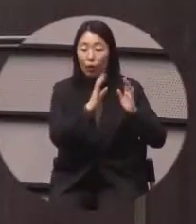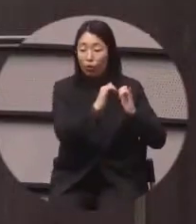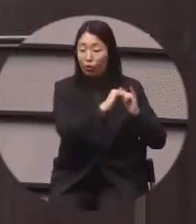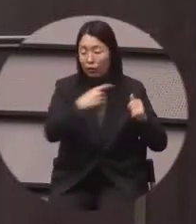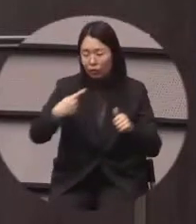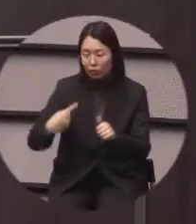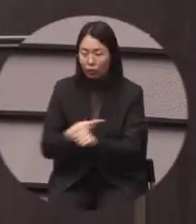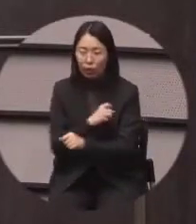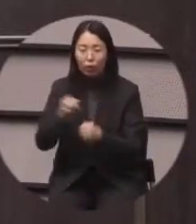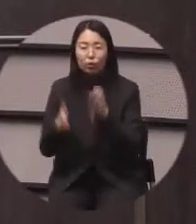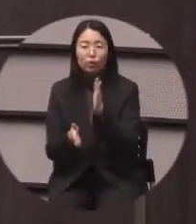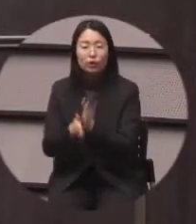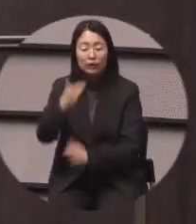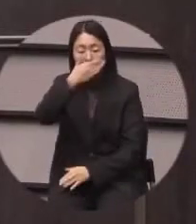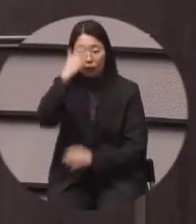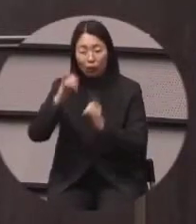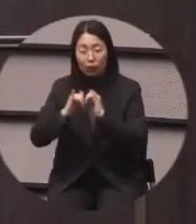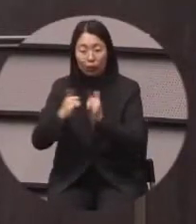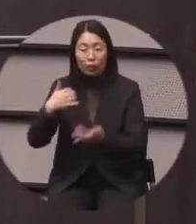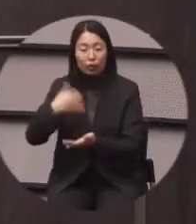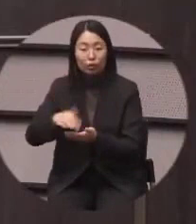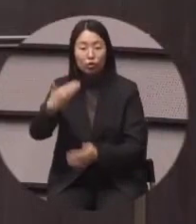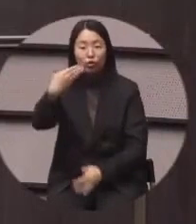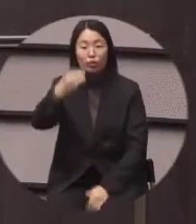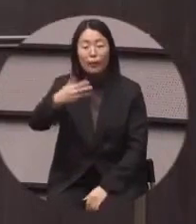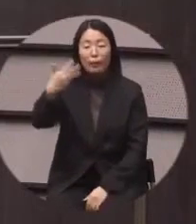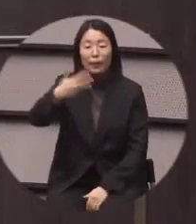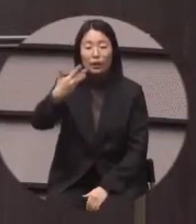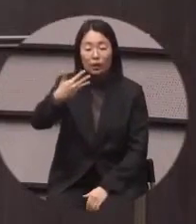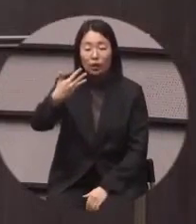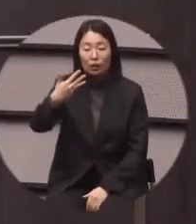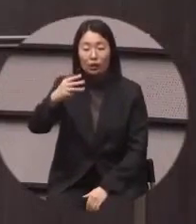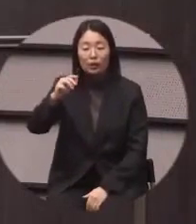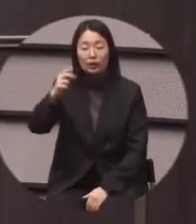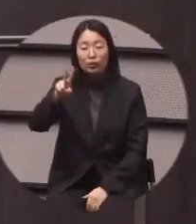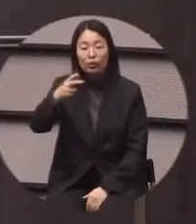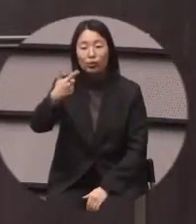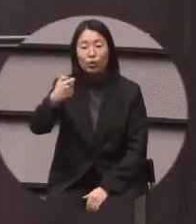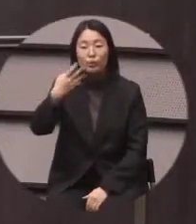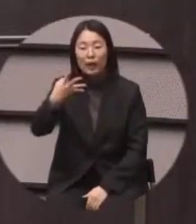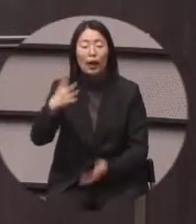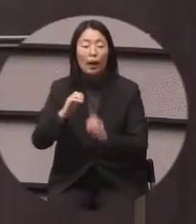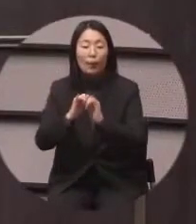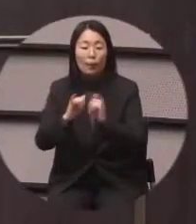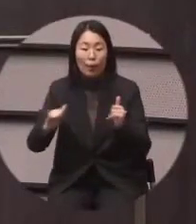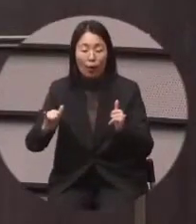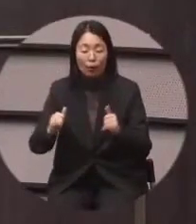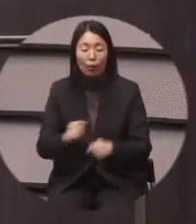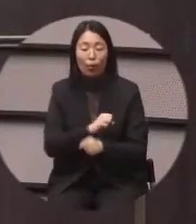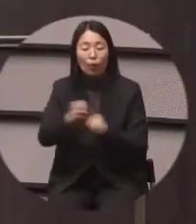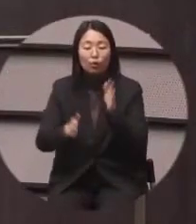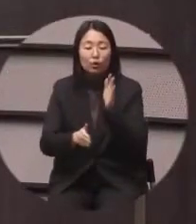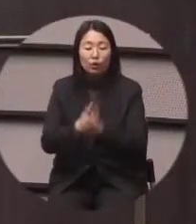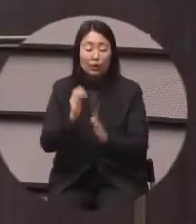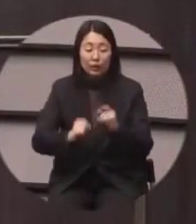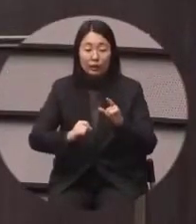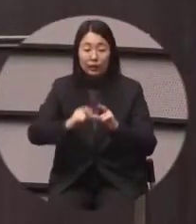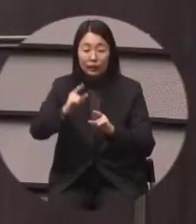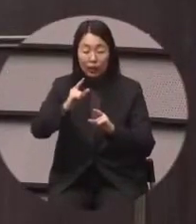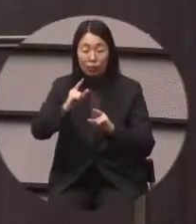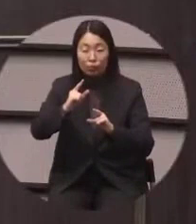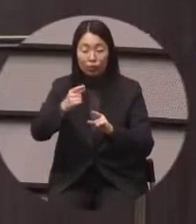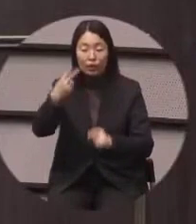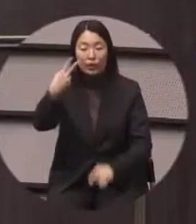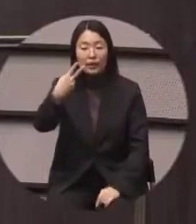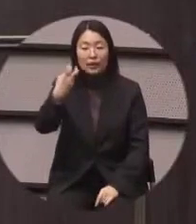제외한 광주시 청년 인구는 9만 8,064명으로 광주시 전체 인구의 25%를 차지하고